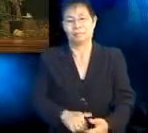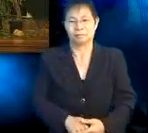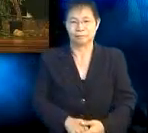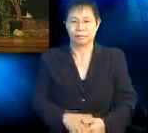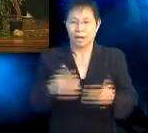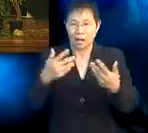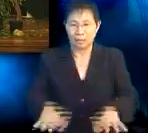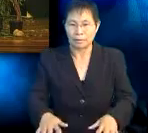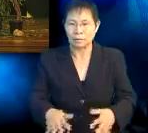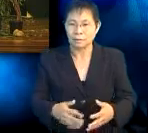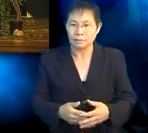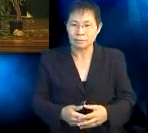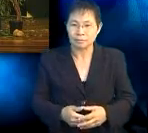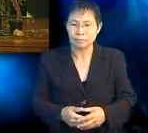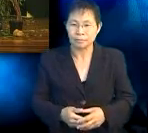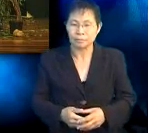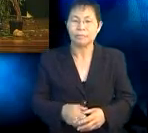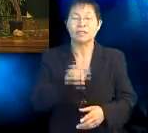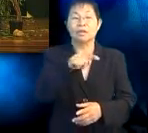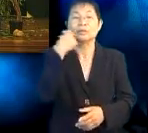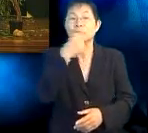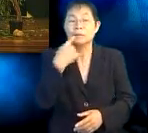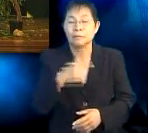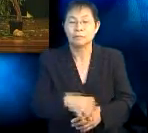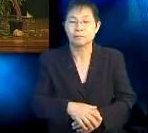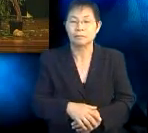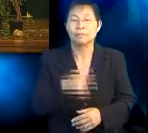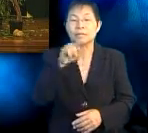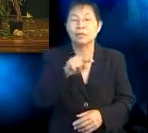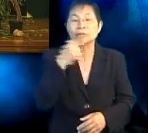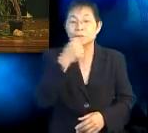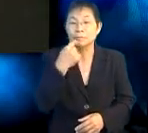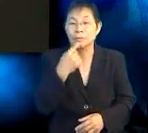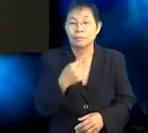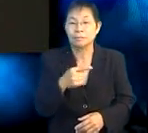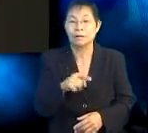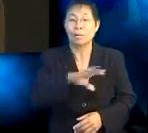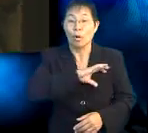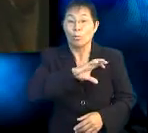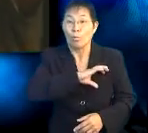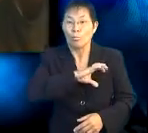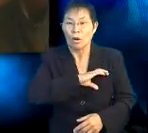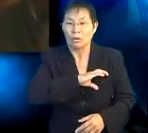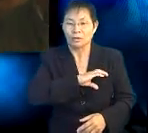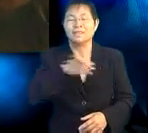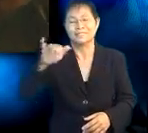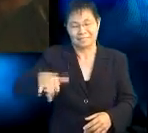Habis? Kau siapa? Kau polis?